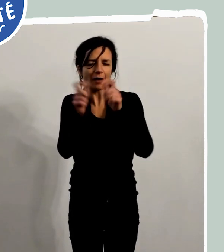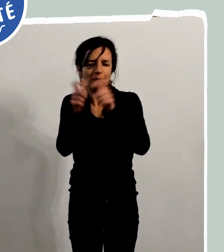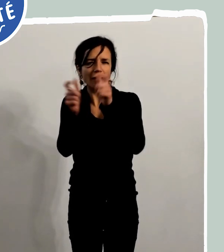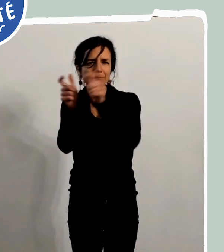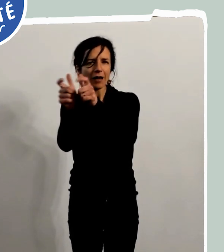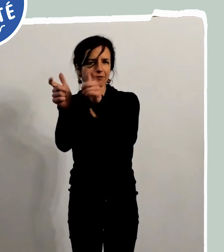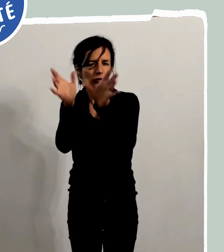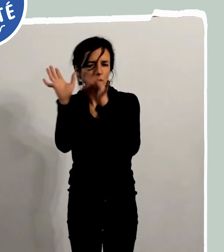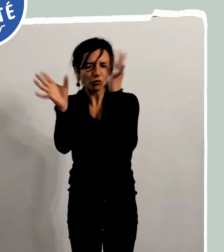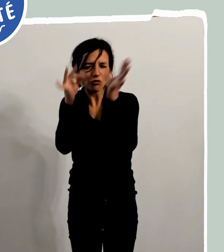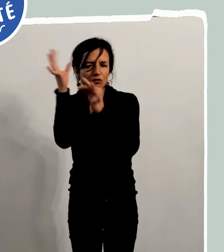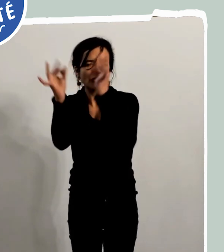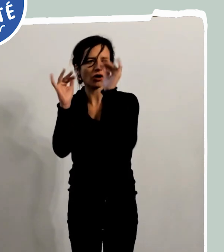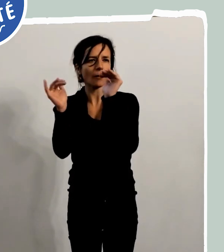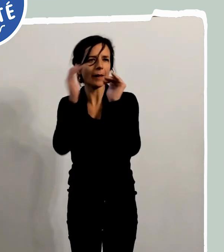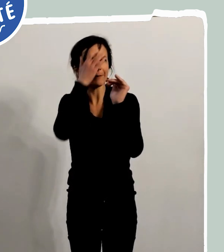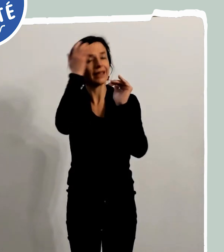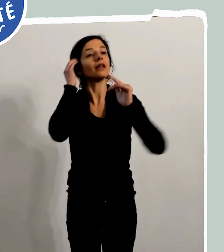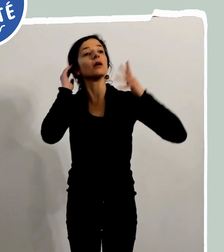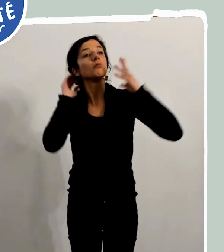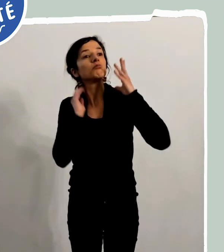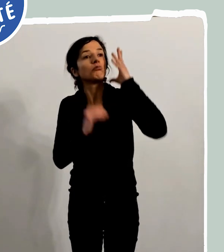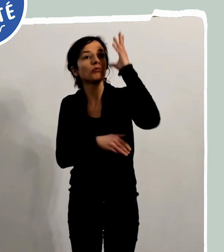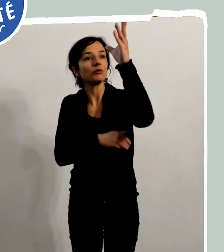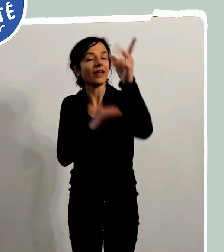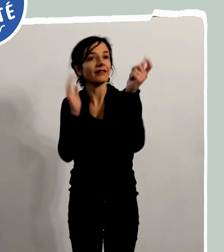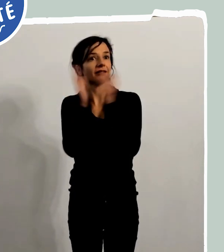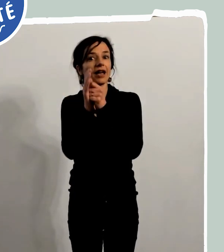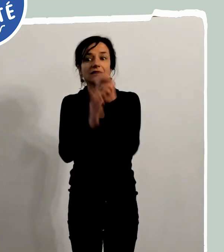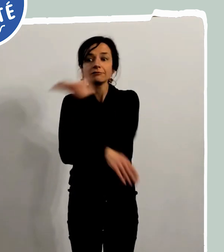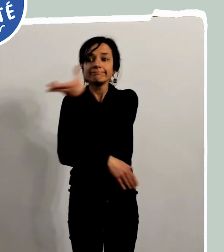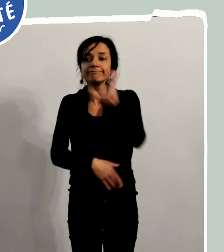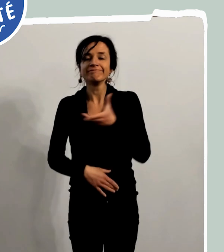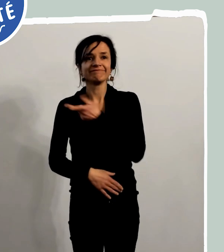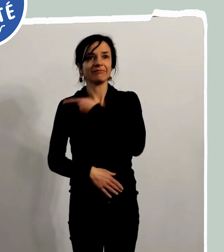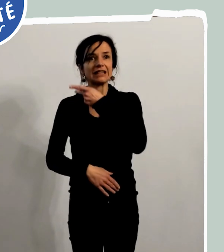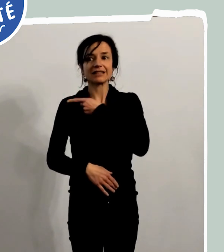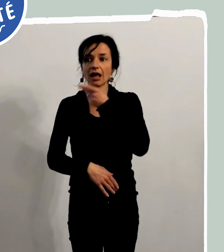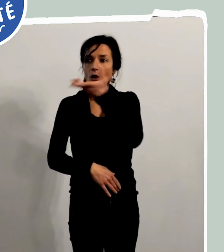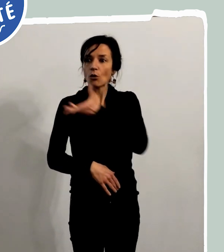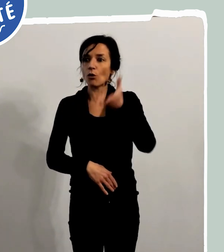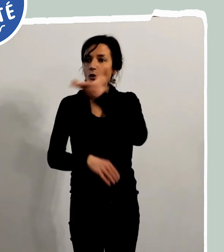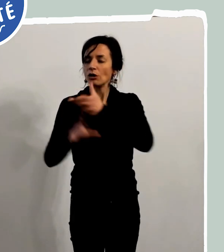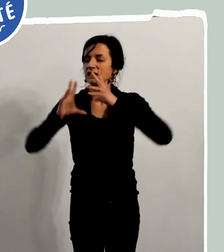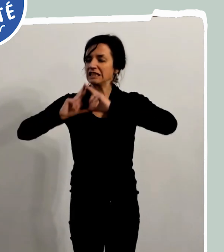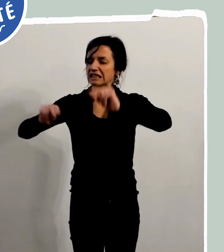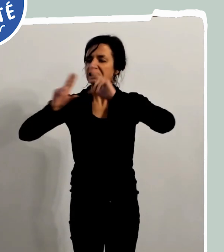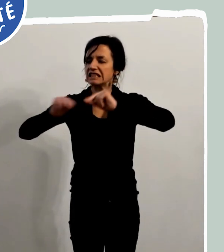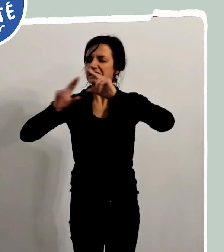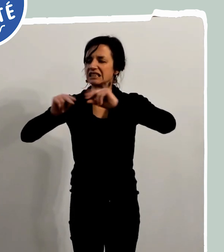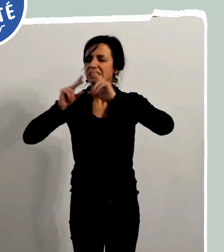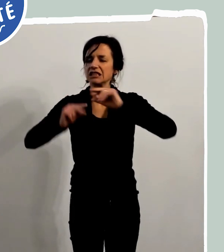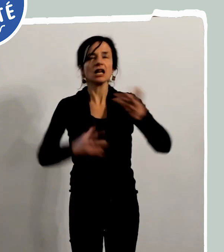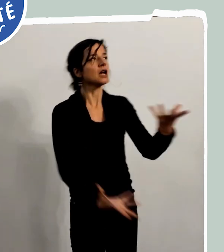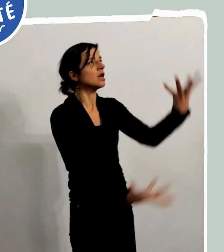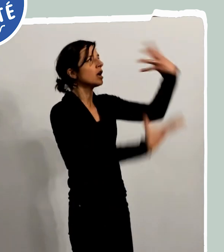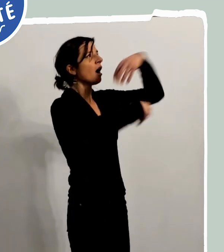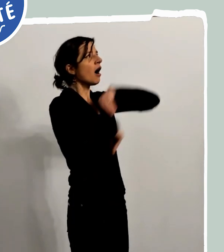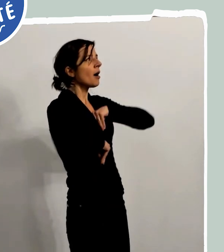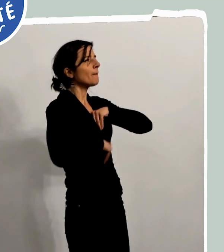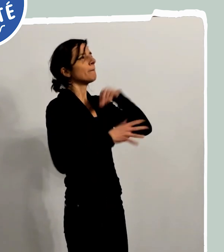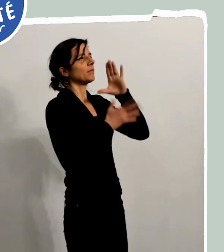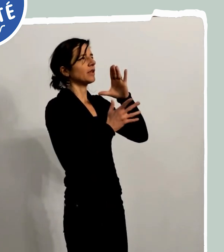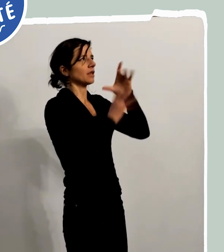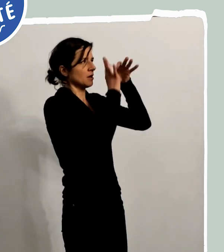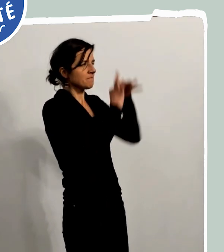santé vraiment se seront accaparés ces données, ces notions, ça pourra peut-être